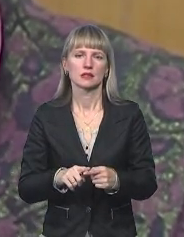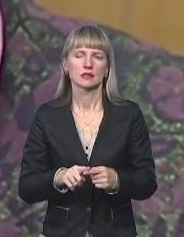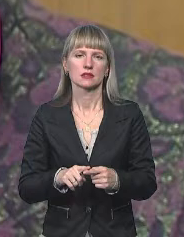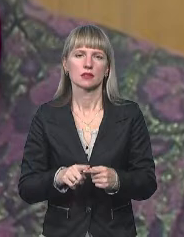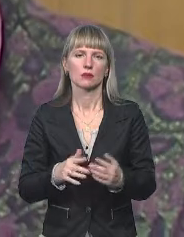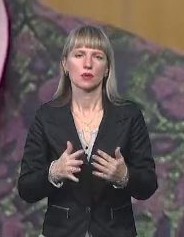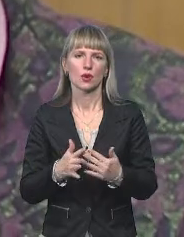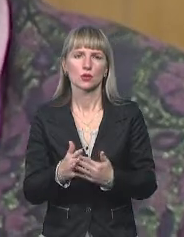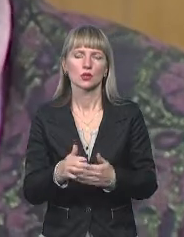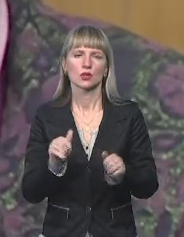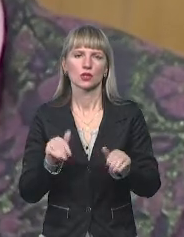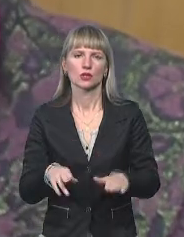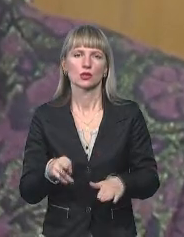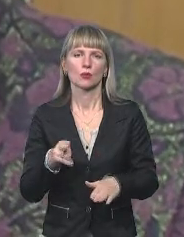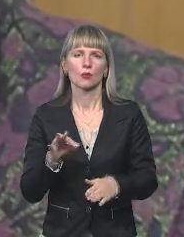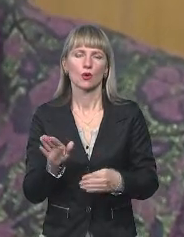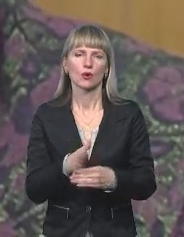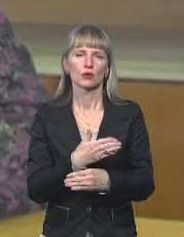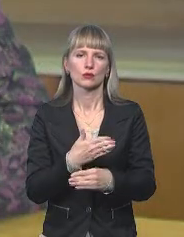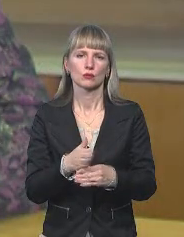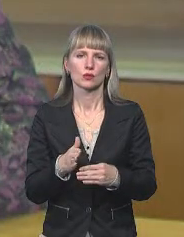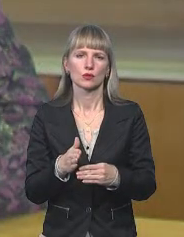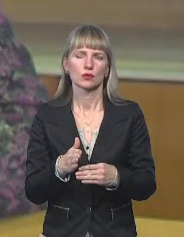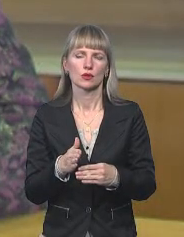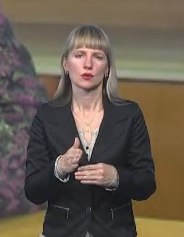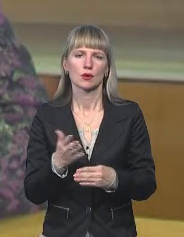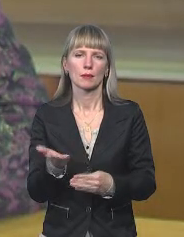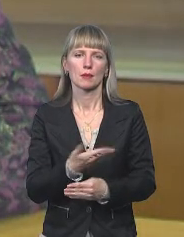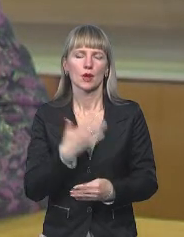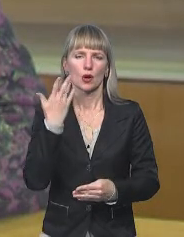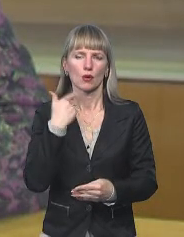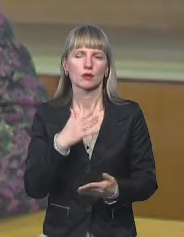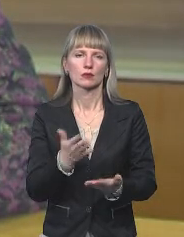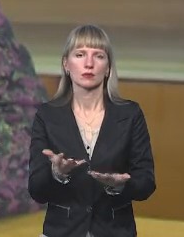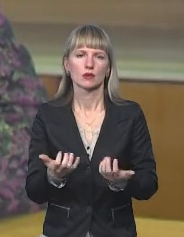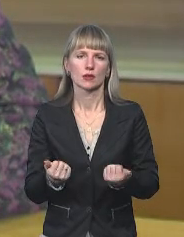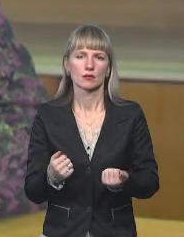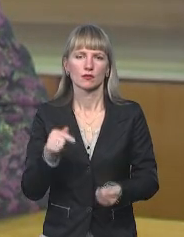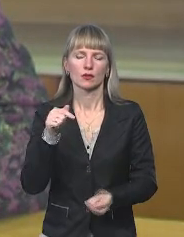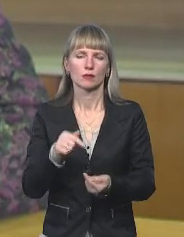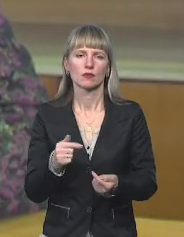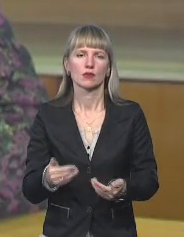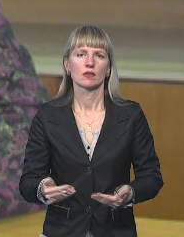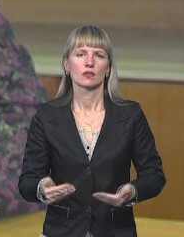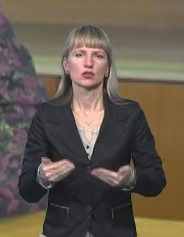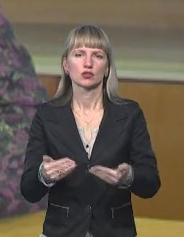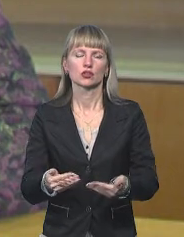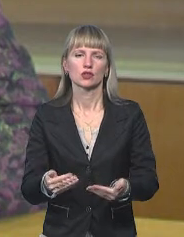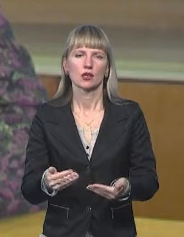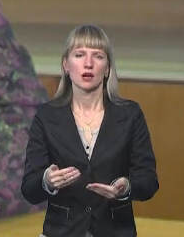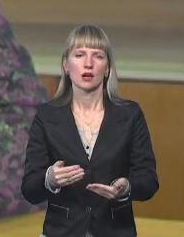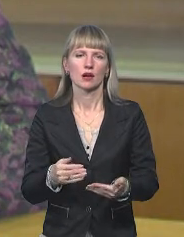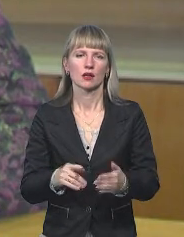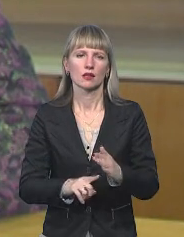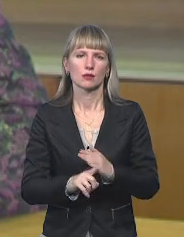було рішення по розподілу саме цих коштів. Ми, коли отримуємо відповідні кошти для створення